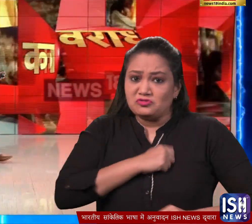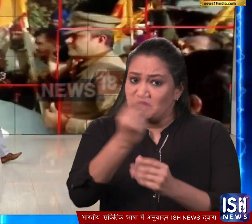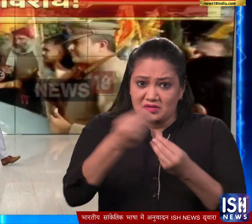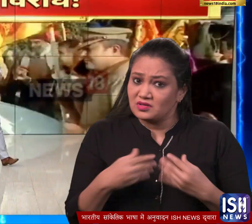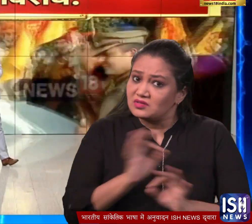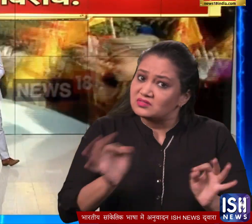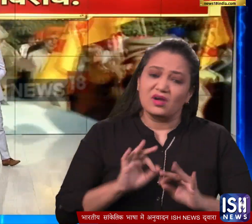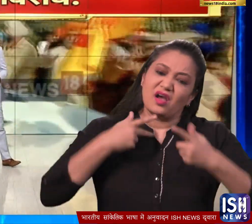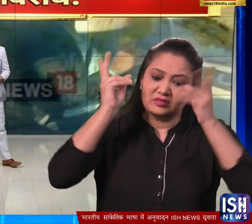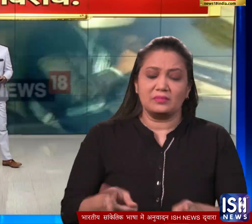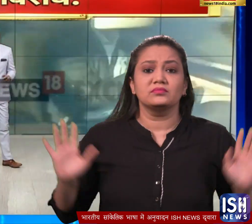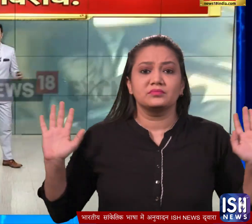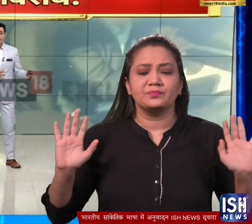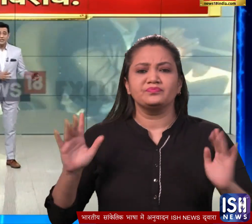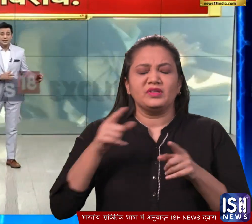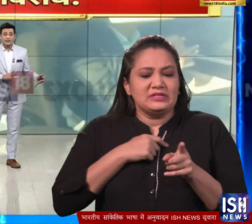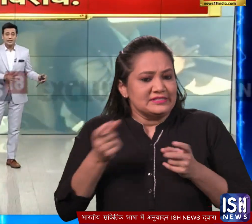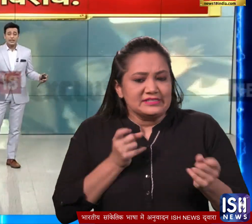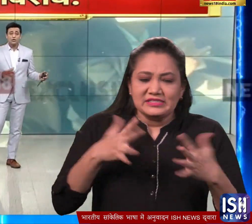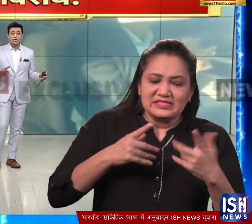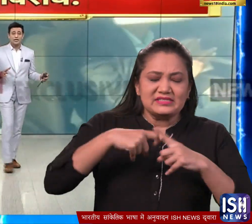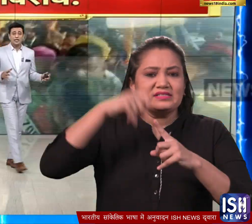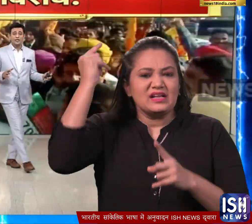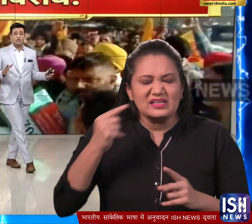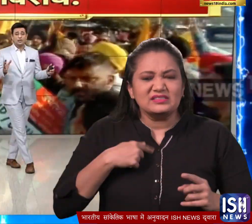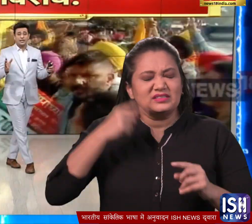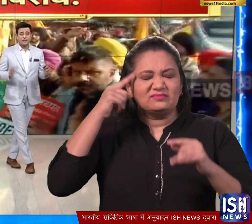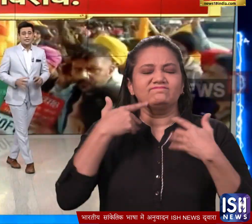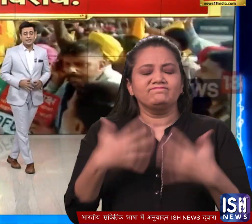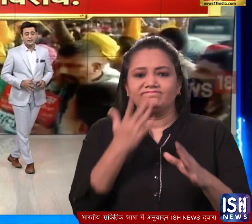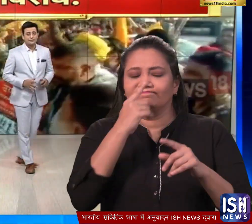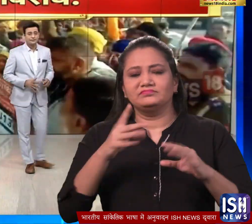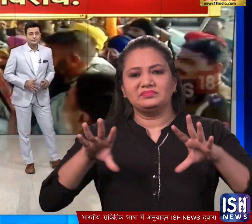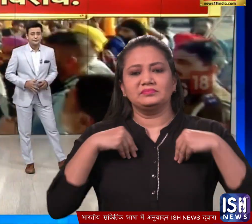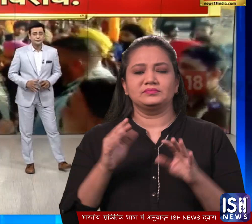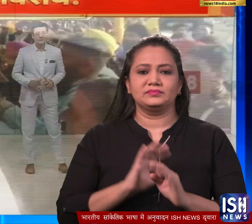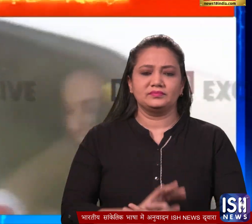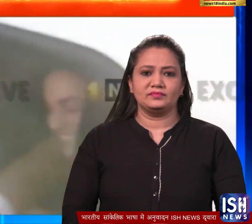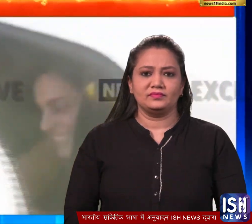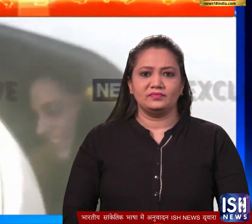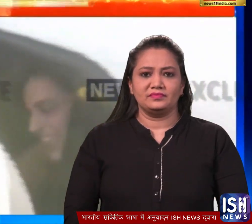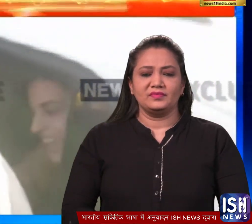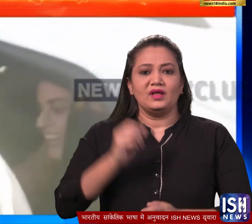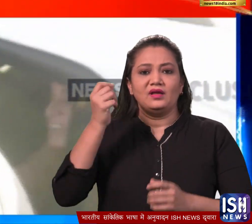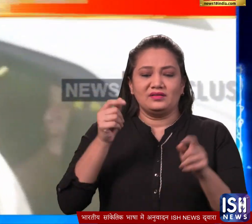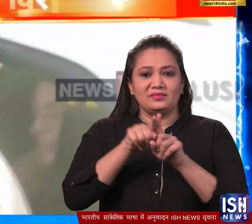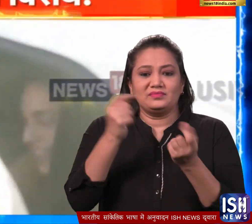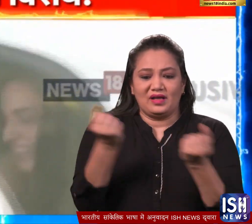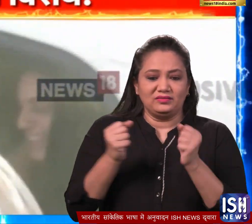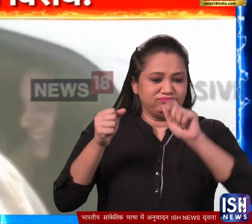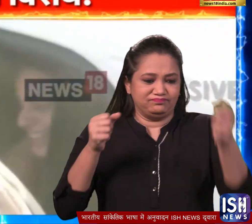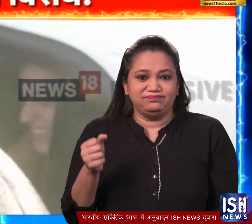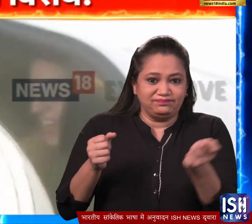माफी मांगे कंगना को जाने नहीं देंगे। बात हाथ से निकलती दिखी तो कंगना ने झुकने का फैसला किया और गाड़ी का